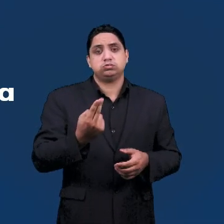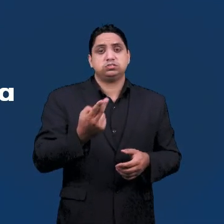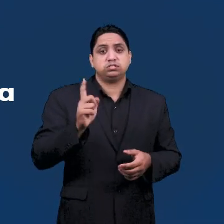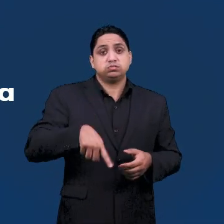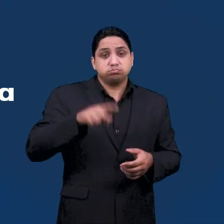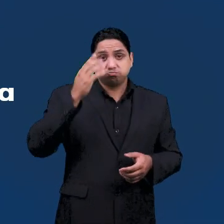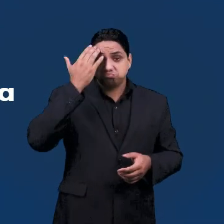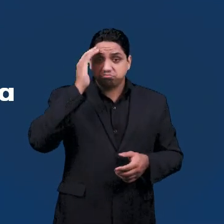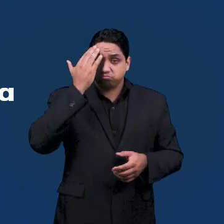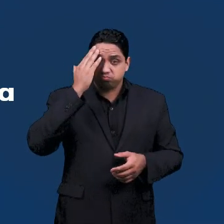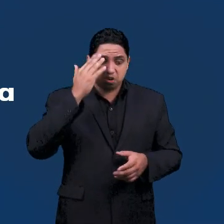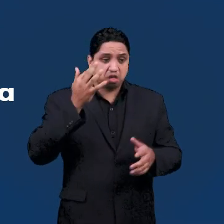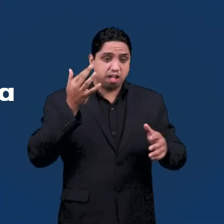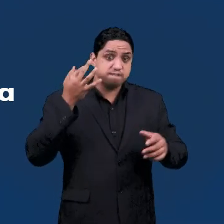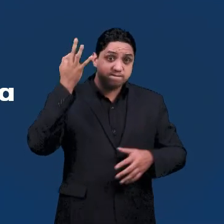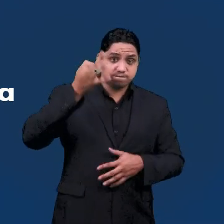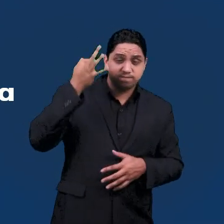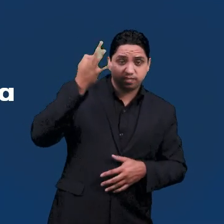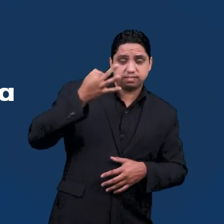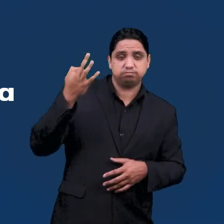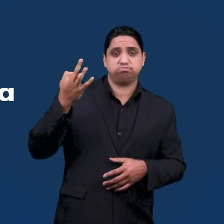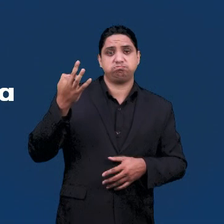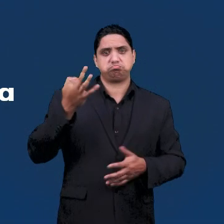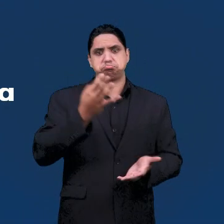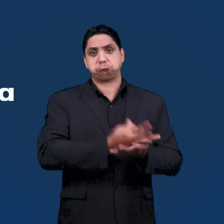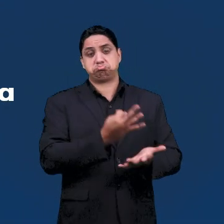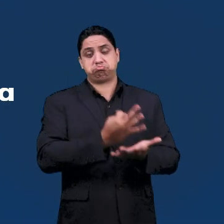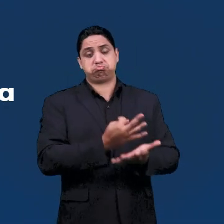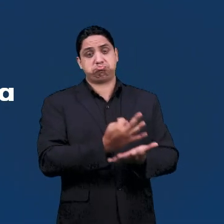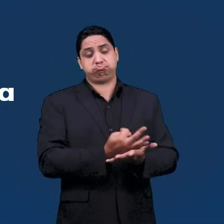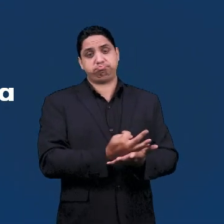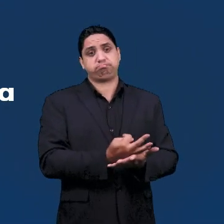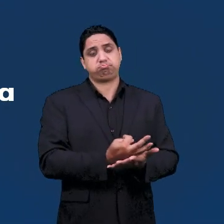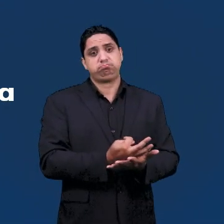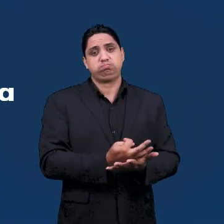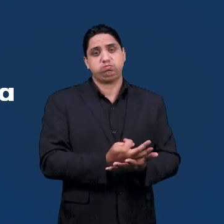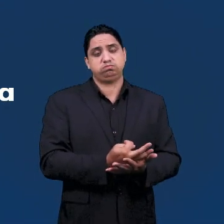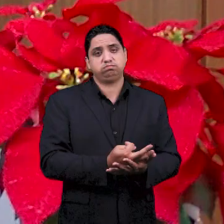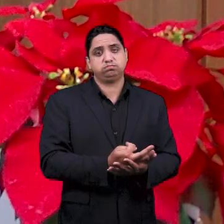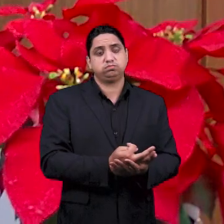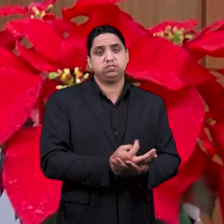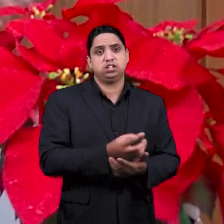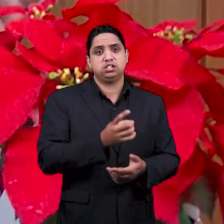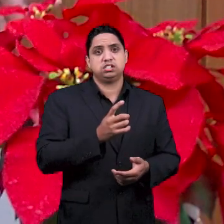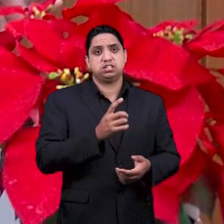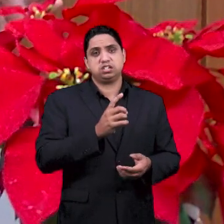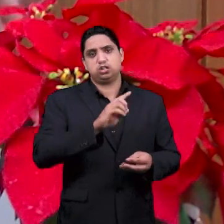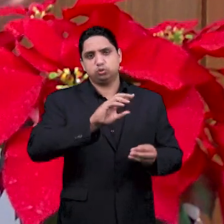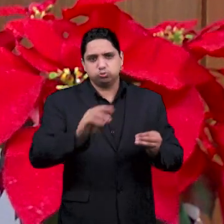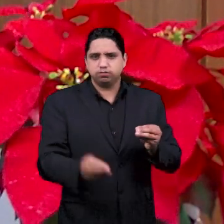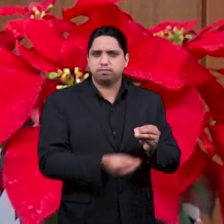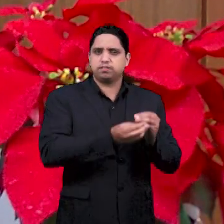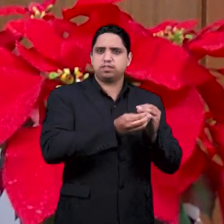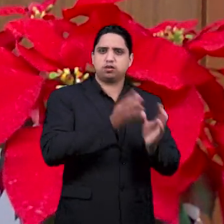упомянуто, да? Или философское понимание спасения, или теологическое понимание.